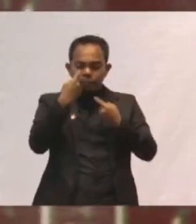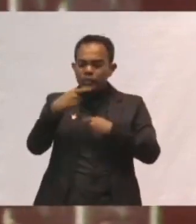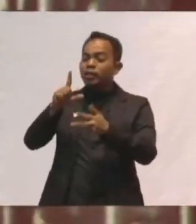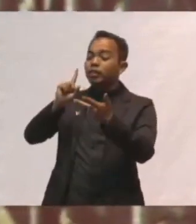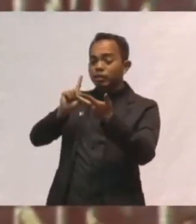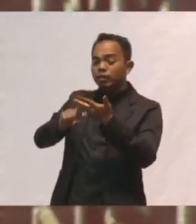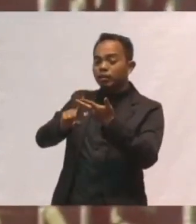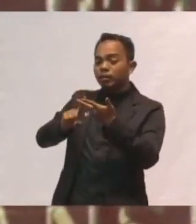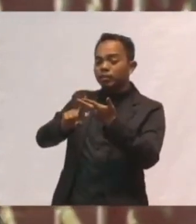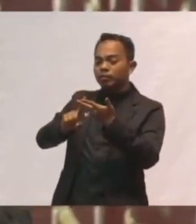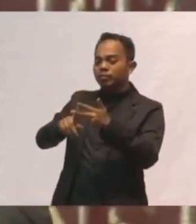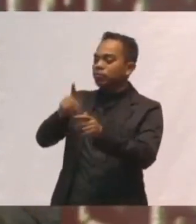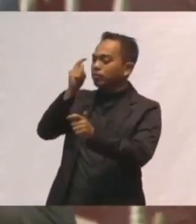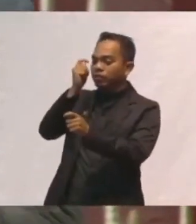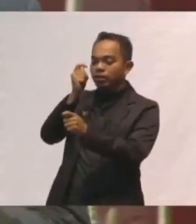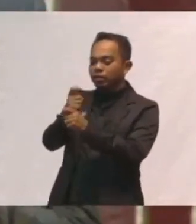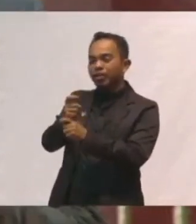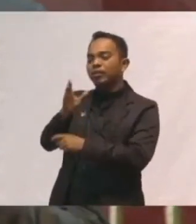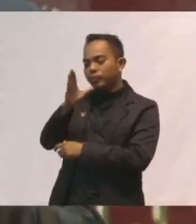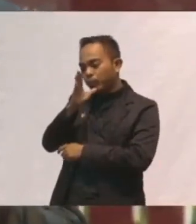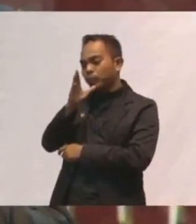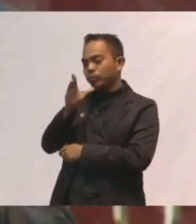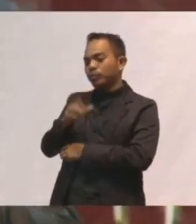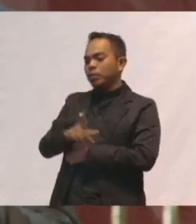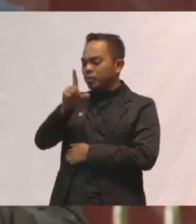menjawab, tetap ibumu.